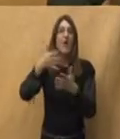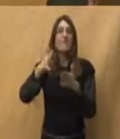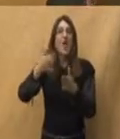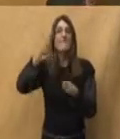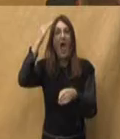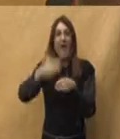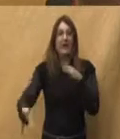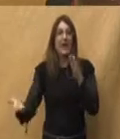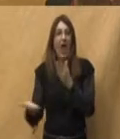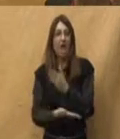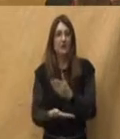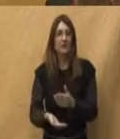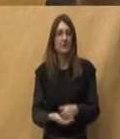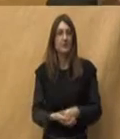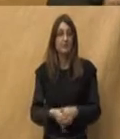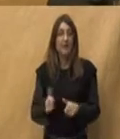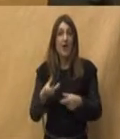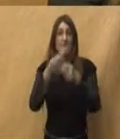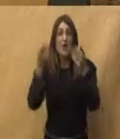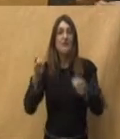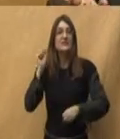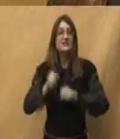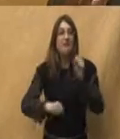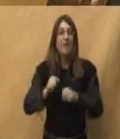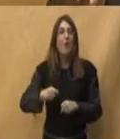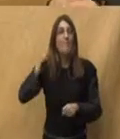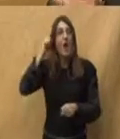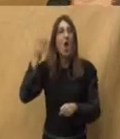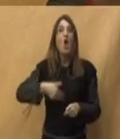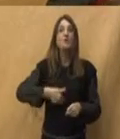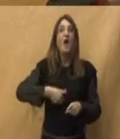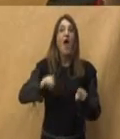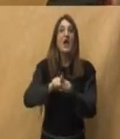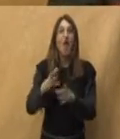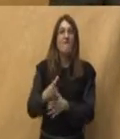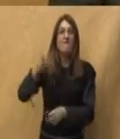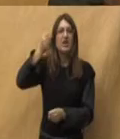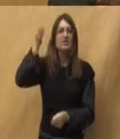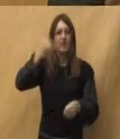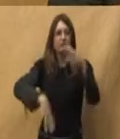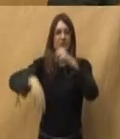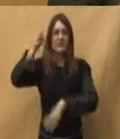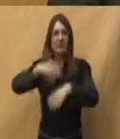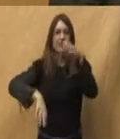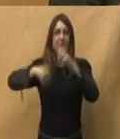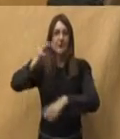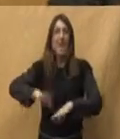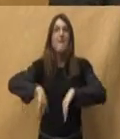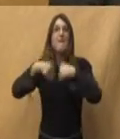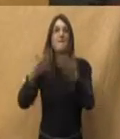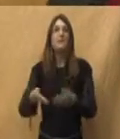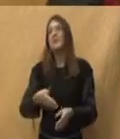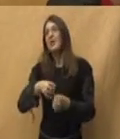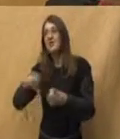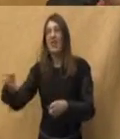Da. Mnogi se ponašaju kao da je želudac vreća. Što znači da natrpaju, samo je bitno natrpati i poslije toga raditi svoj